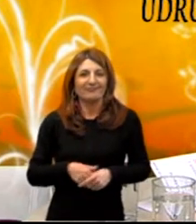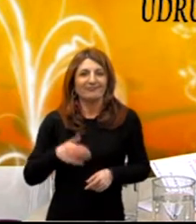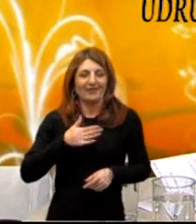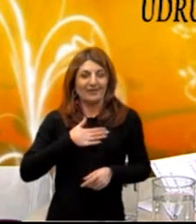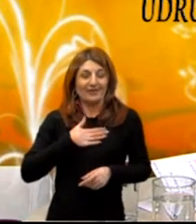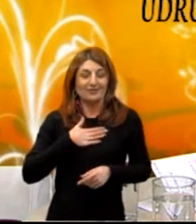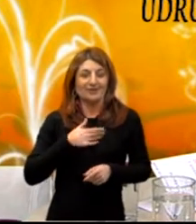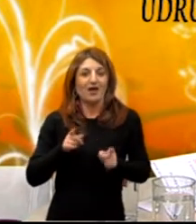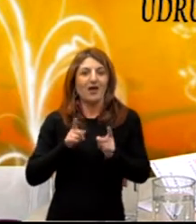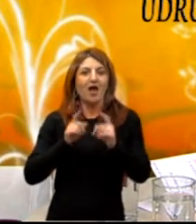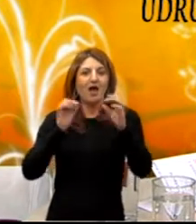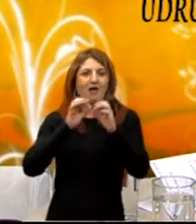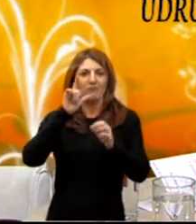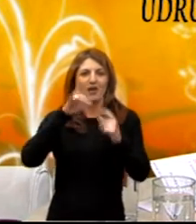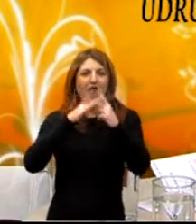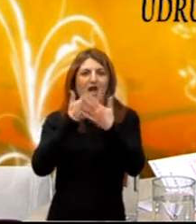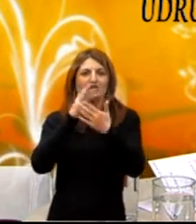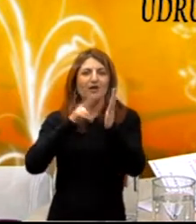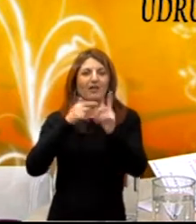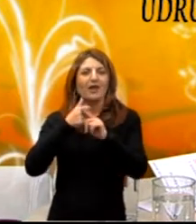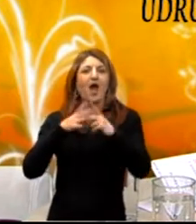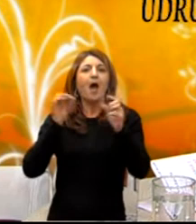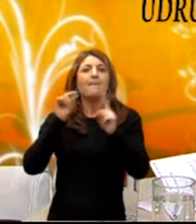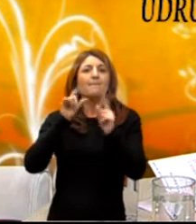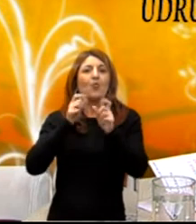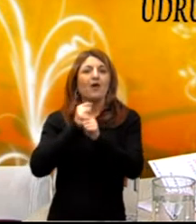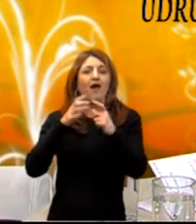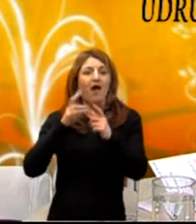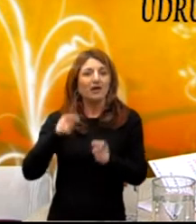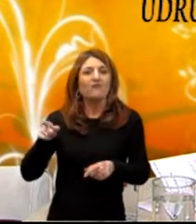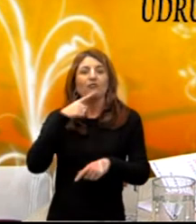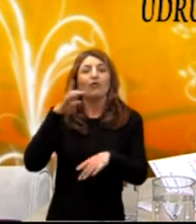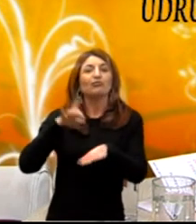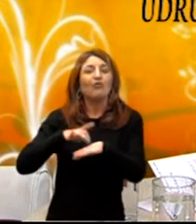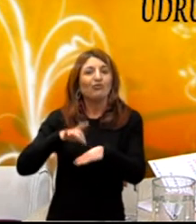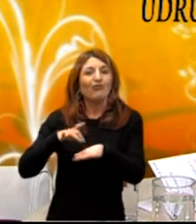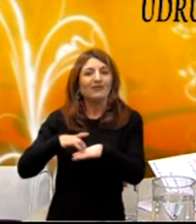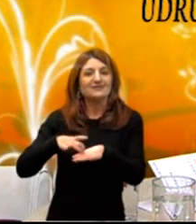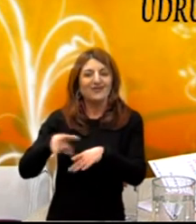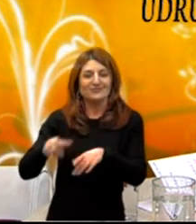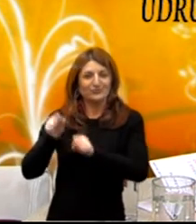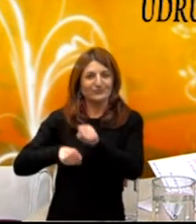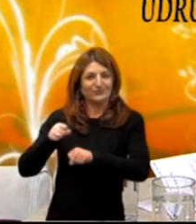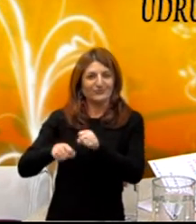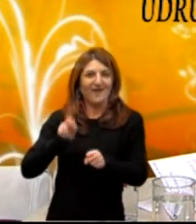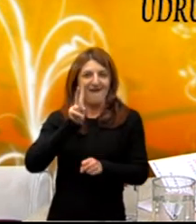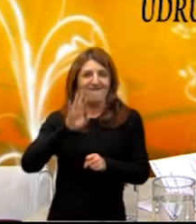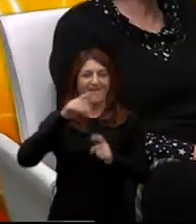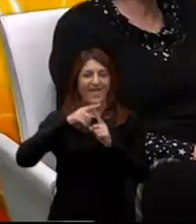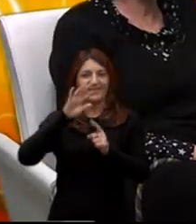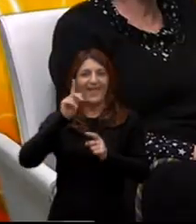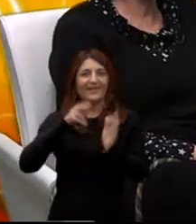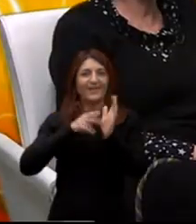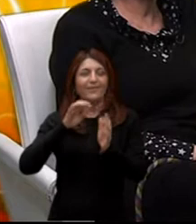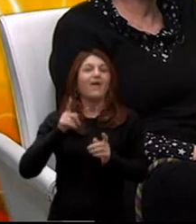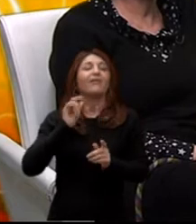naša Blaženka Pugar, doktorica veterine. To je fantastično, da. Dobar dan. I radni